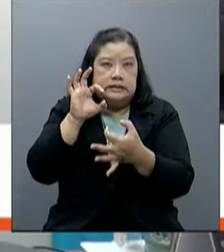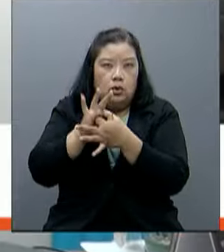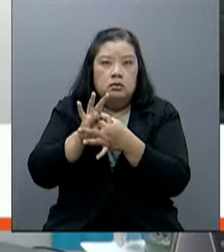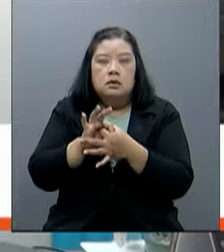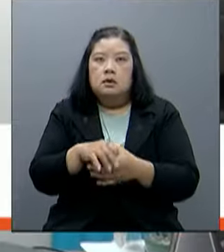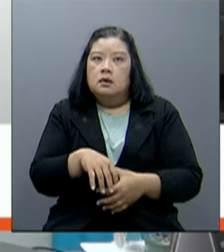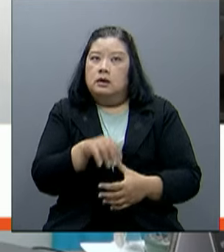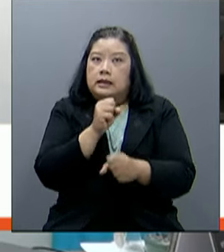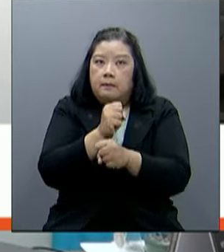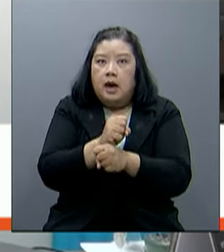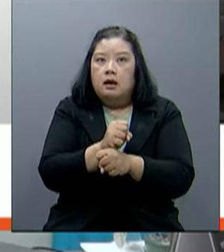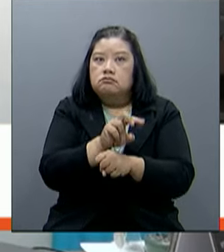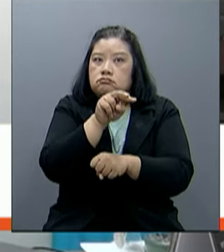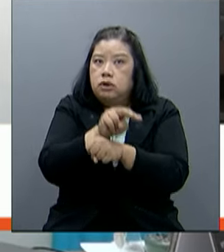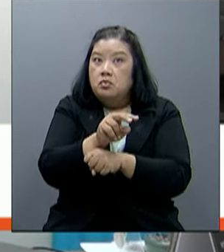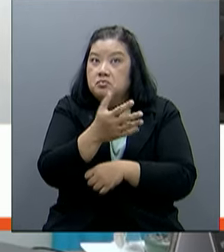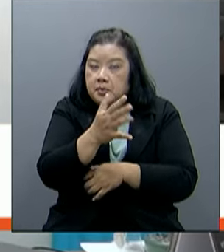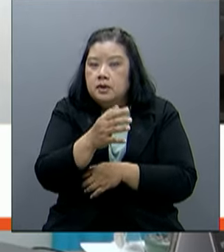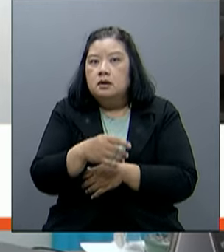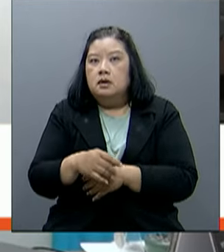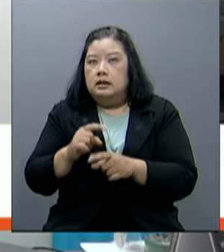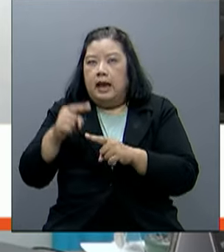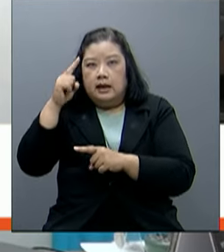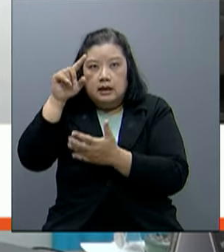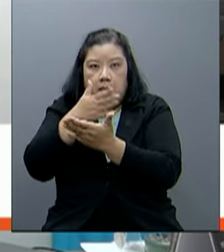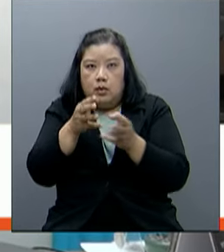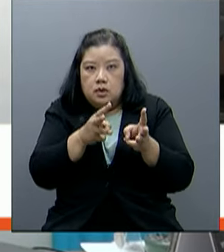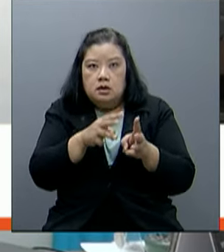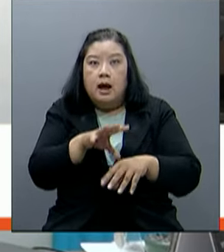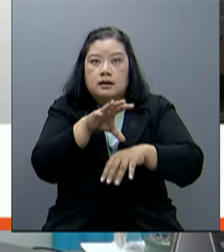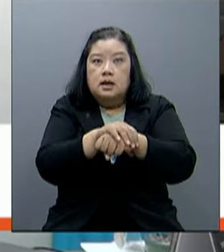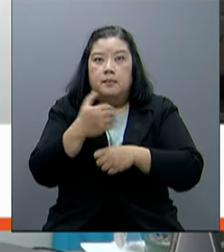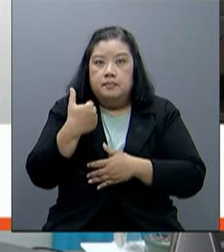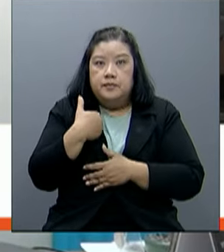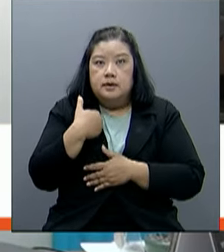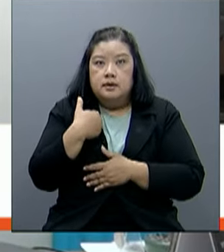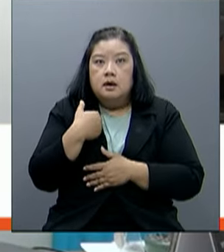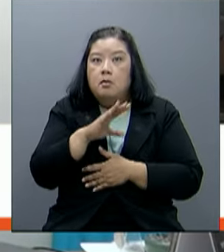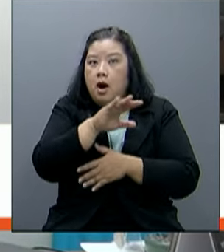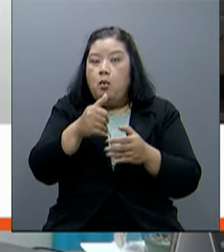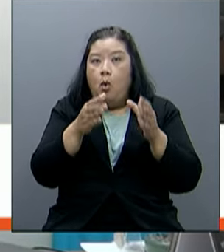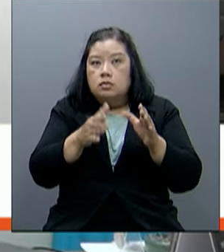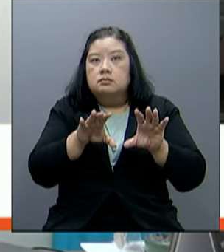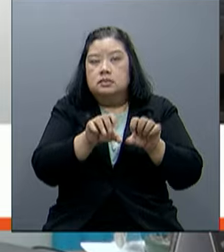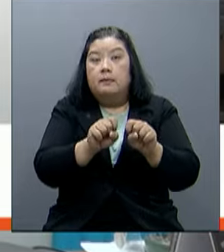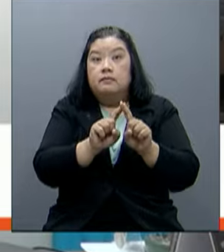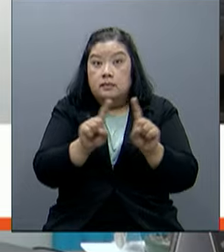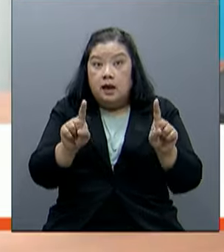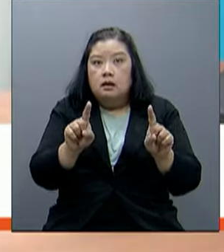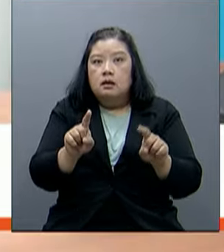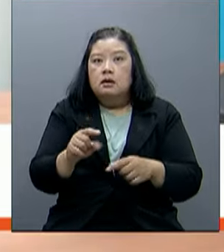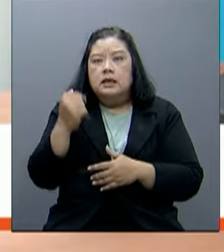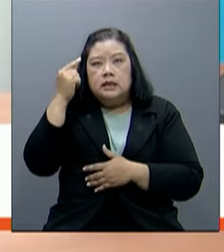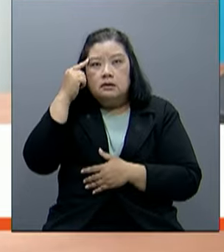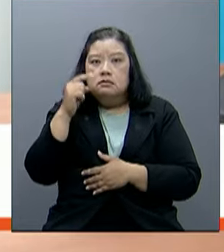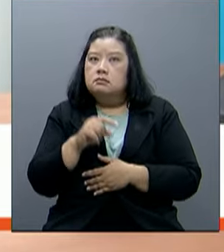เกิดช่องว่างและเตรียมการมาเป็นอย่างดีโดยเปิดปฏิบัติการเป็นกลุ่มเลือกเป้าหมายที่เปราะบางส่วนสาเหตุนั้นยังไม่ตัดประเด็นใ